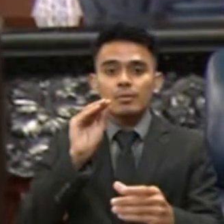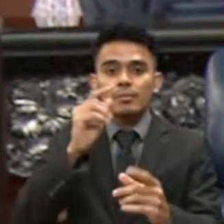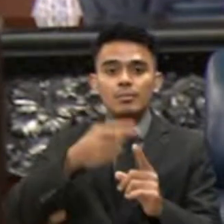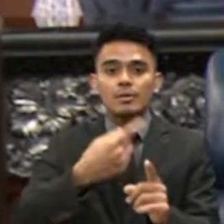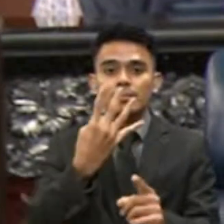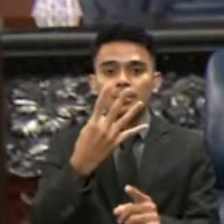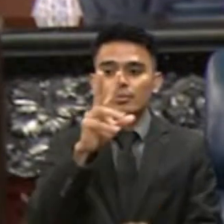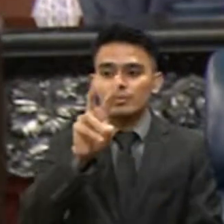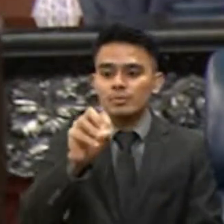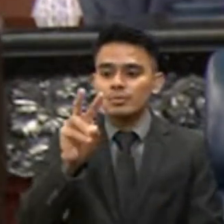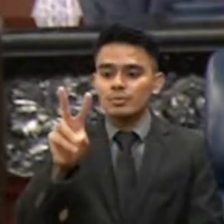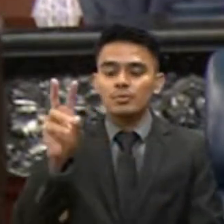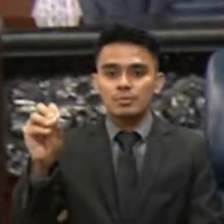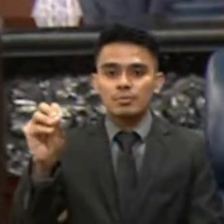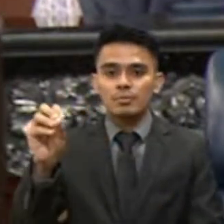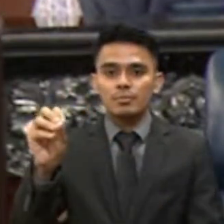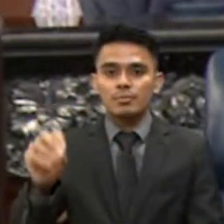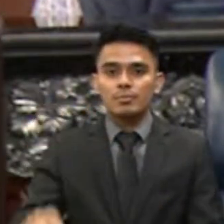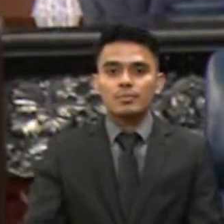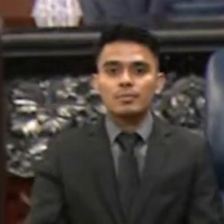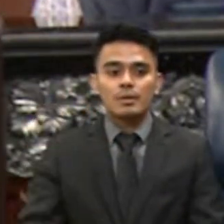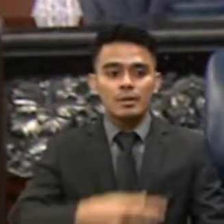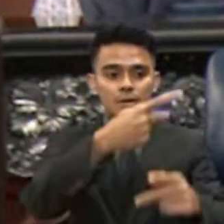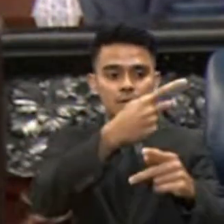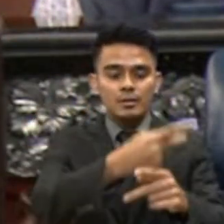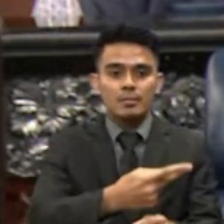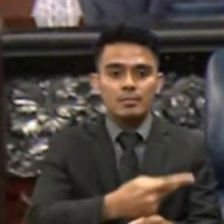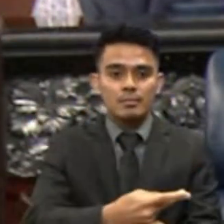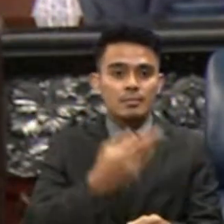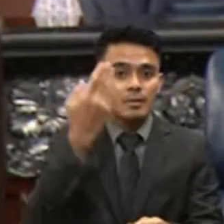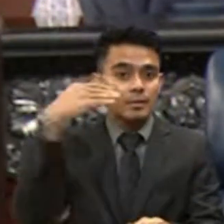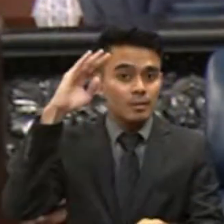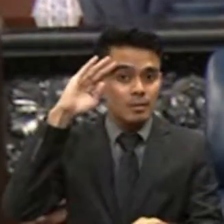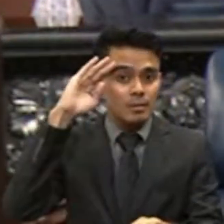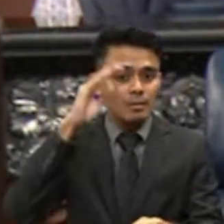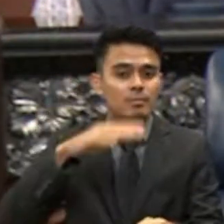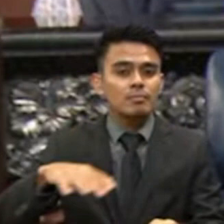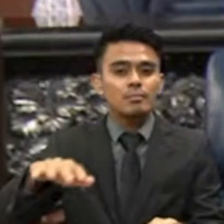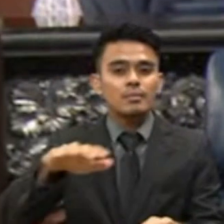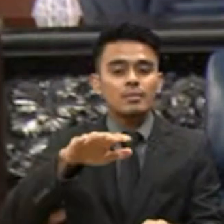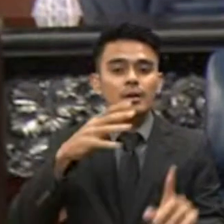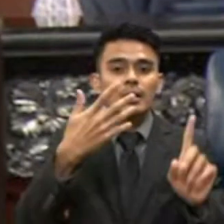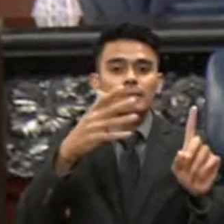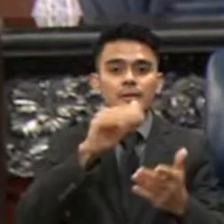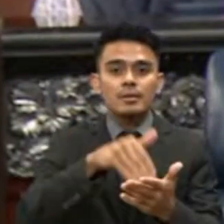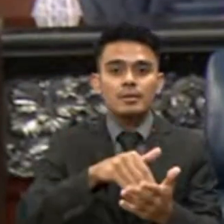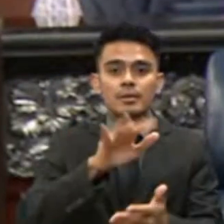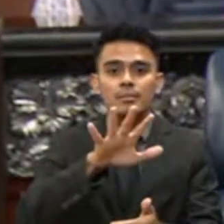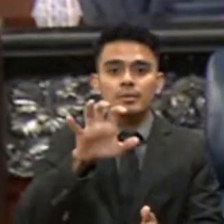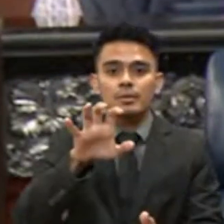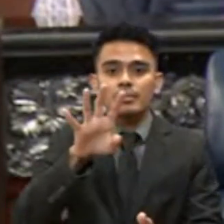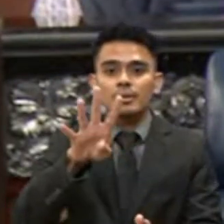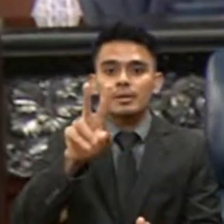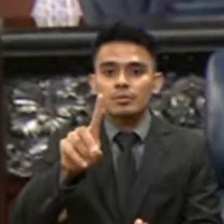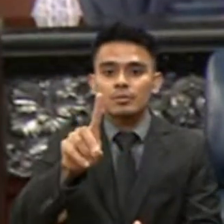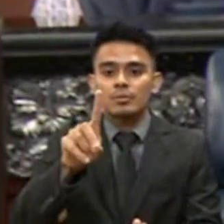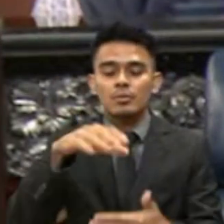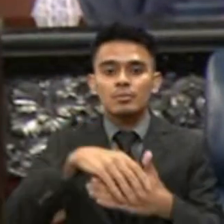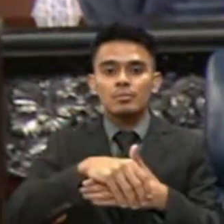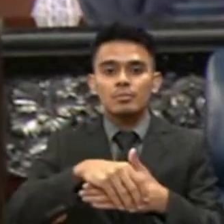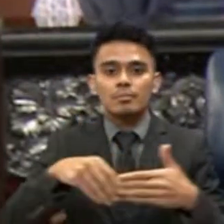April 2020 simpanan mediannya 15.541